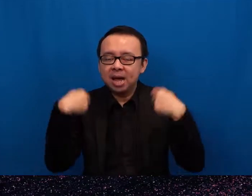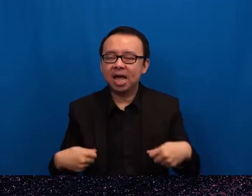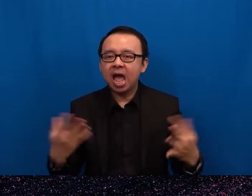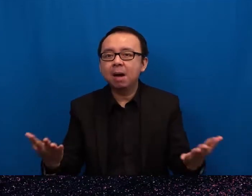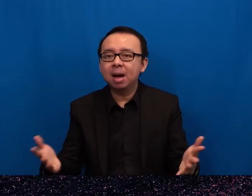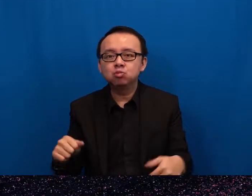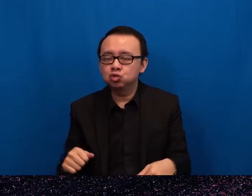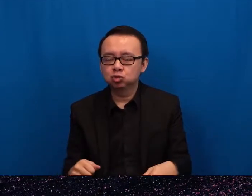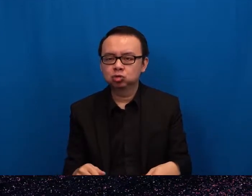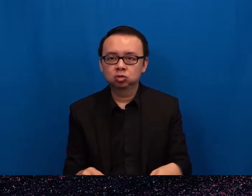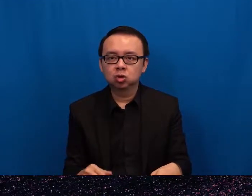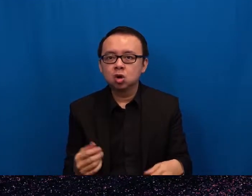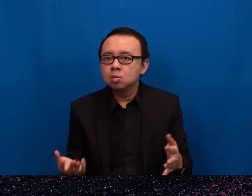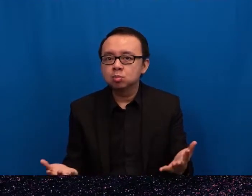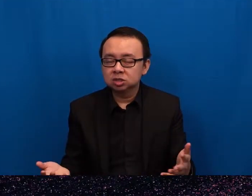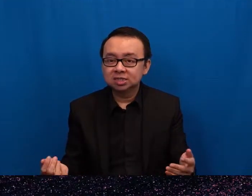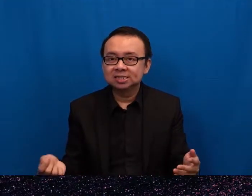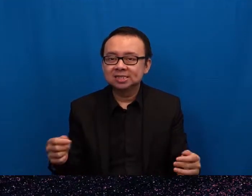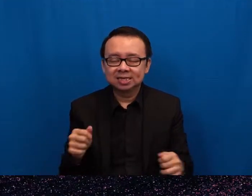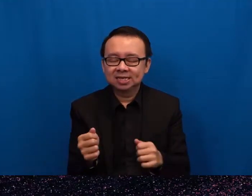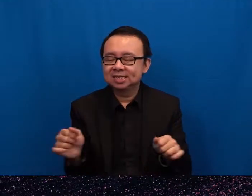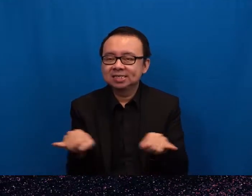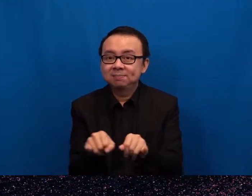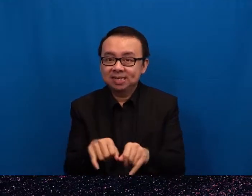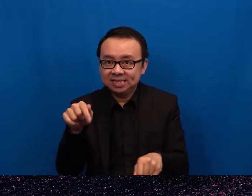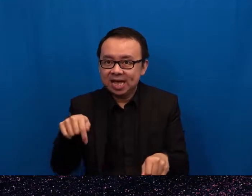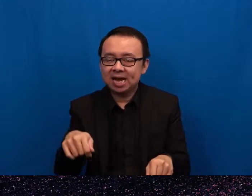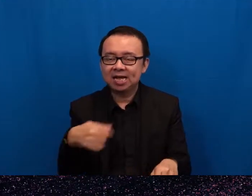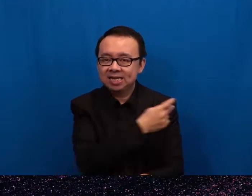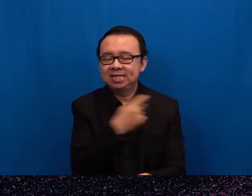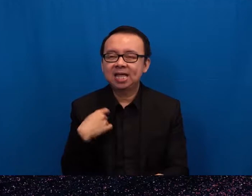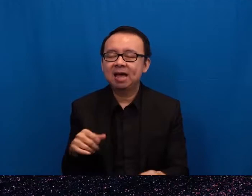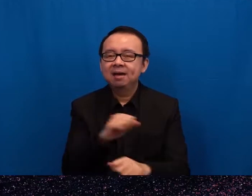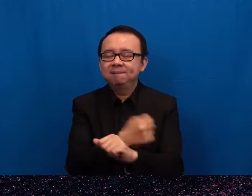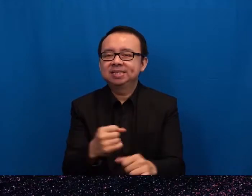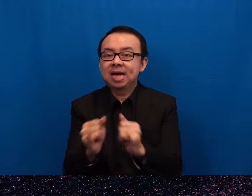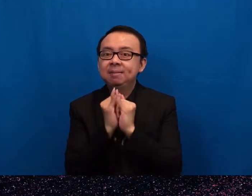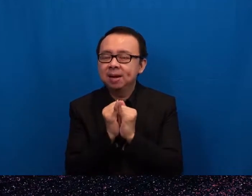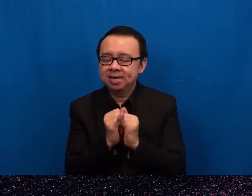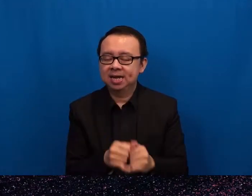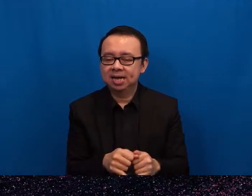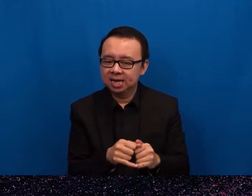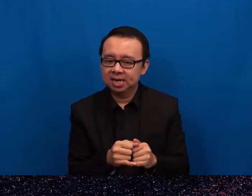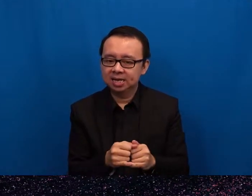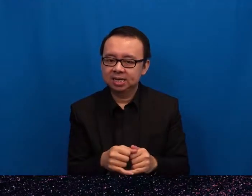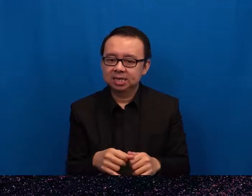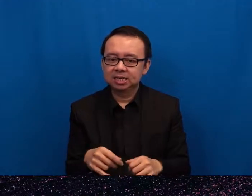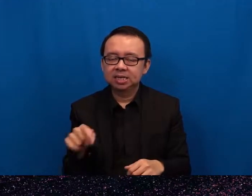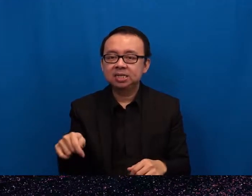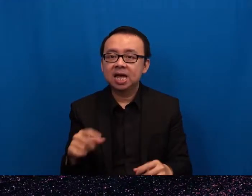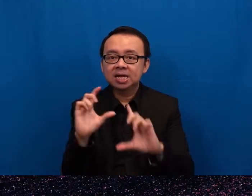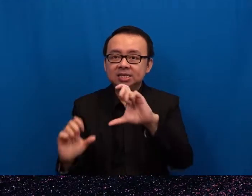yakin pada hari ini juga waktu kita sama-sama beribadah. Sekarang kita sedang berjeki lah, anggaplah. Saat ini